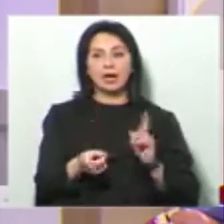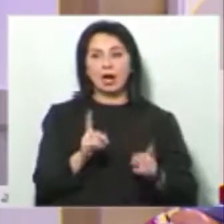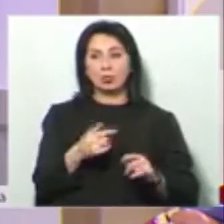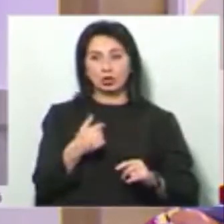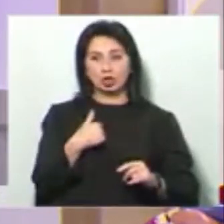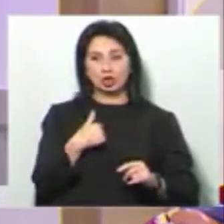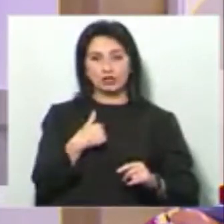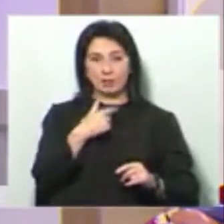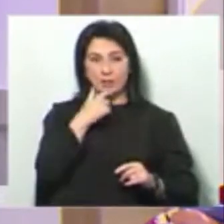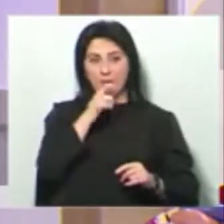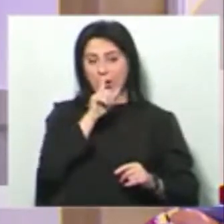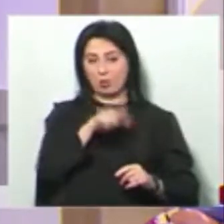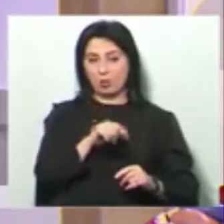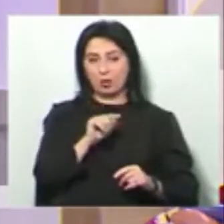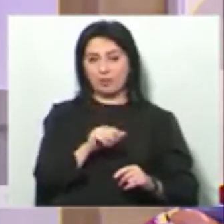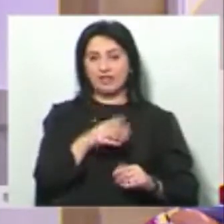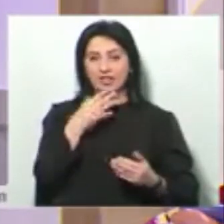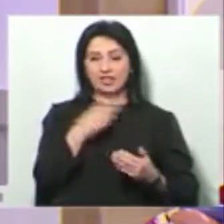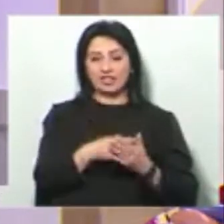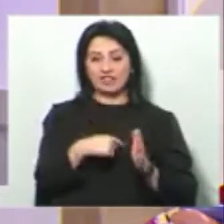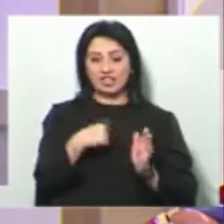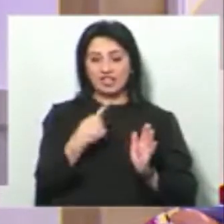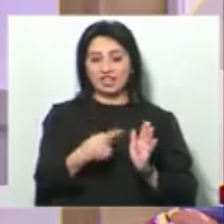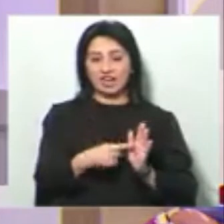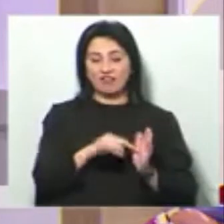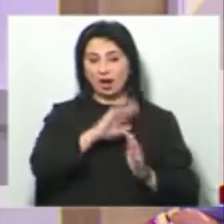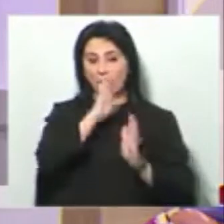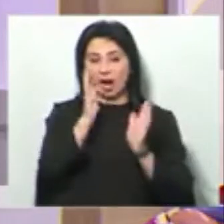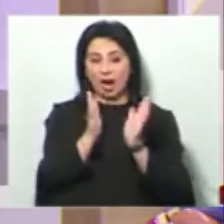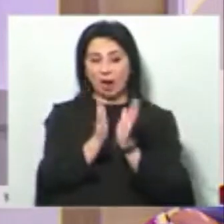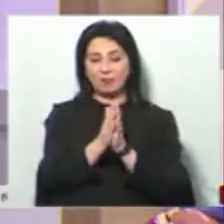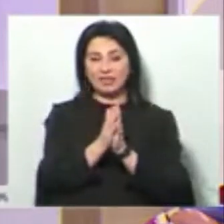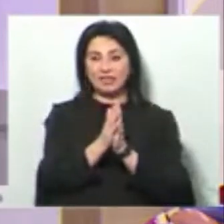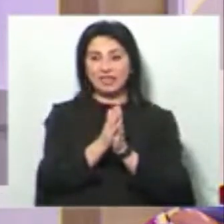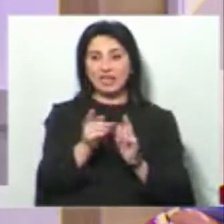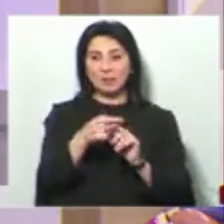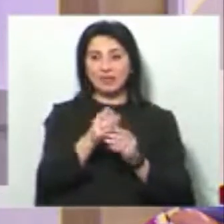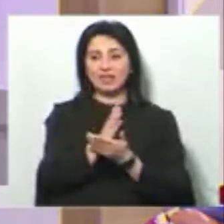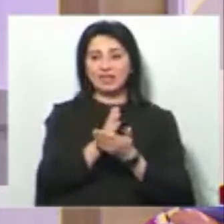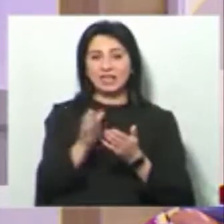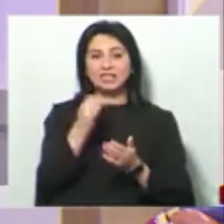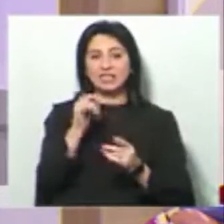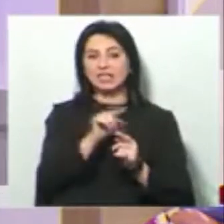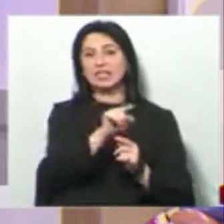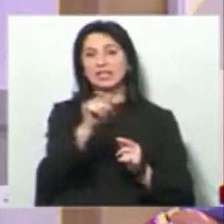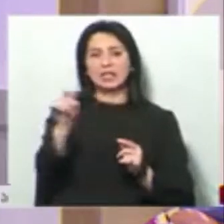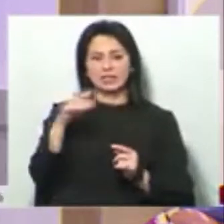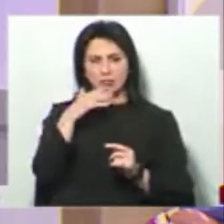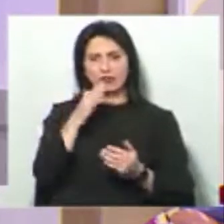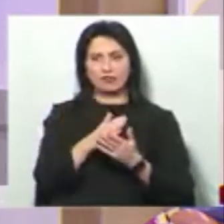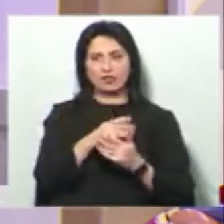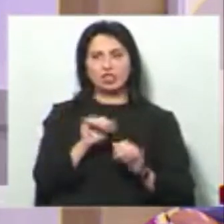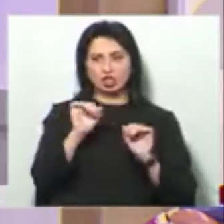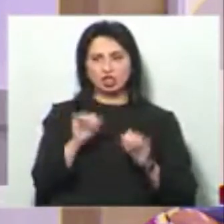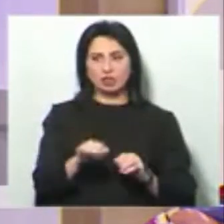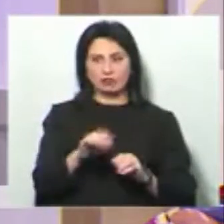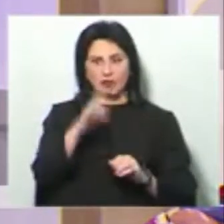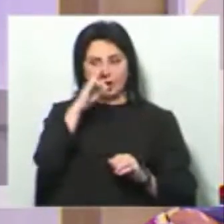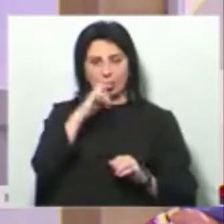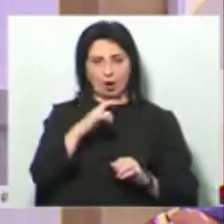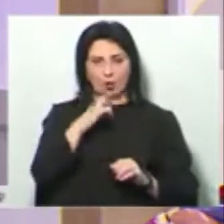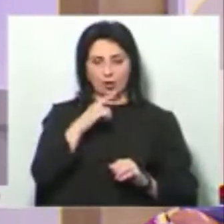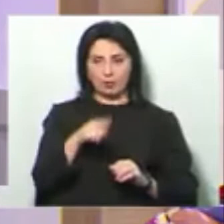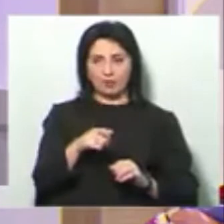ჩვენმა მაყურებელმა თავისი კითხვით გაამთლიანა საზოგადოების იმ ნაწილის ინტერესი, რომლისთვისაც შეიძლება გაუგებარი